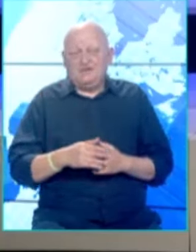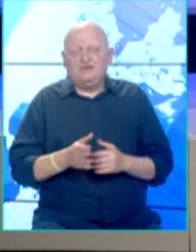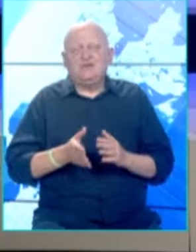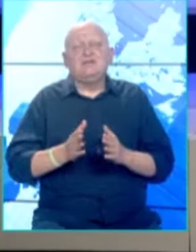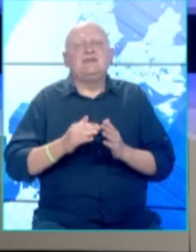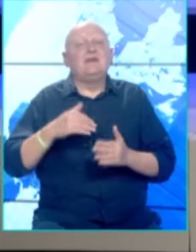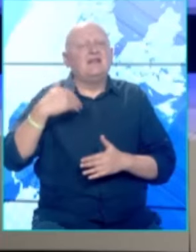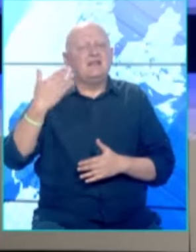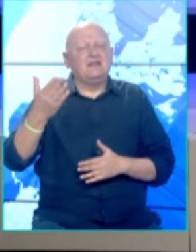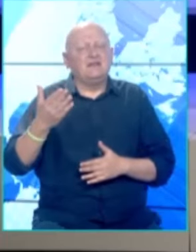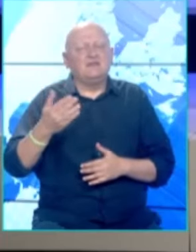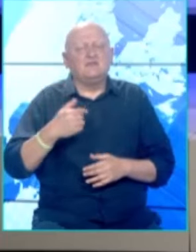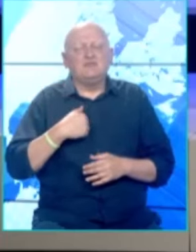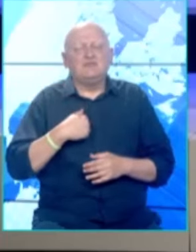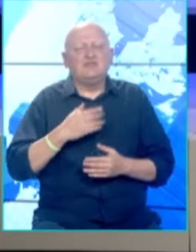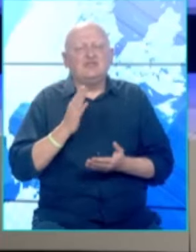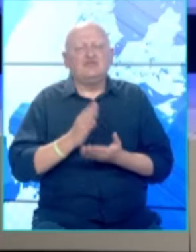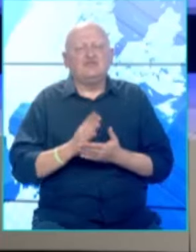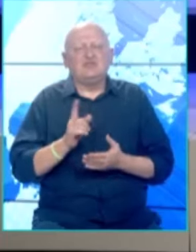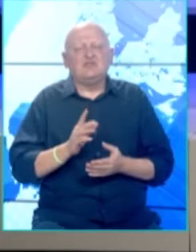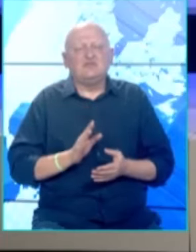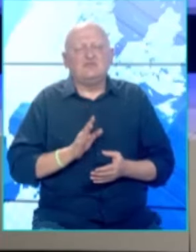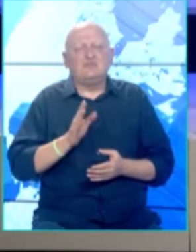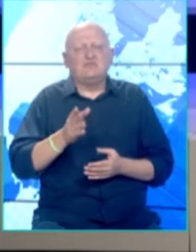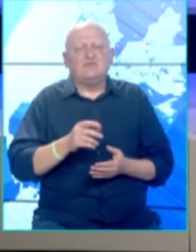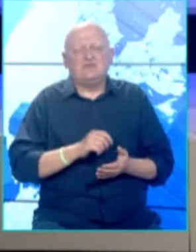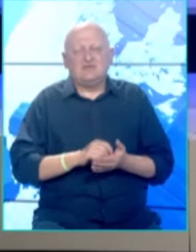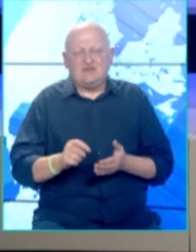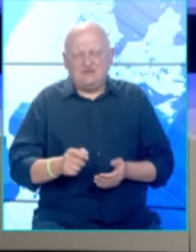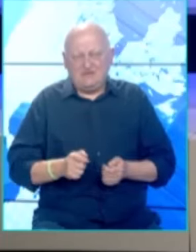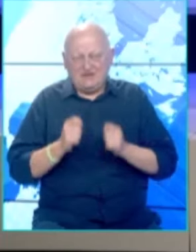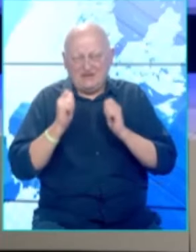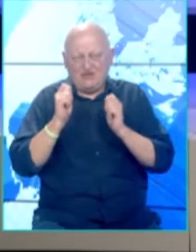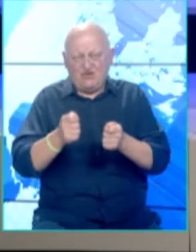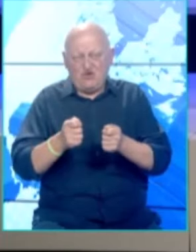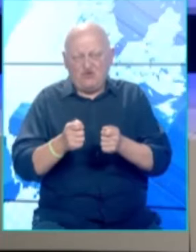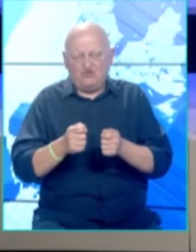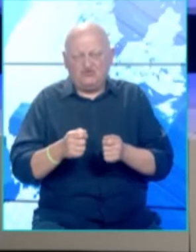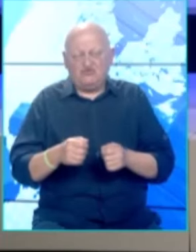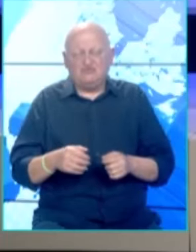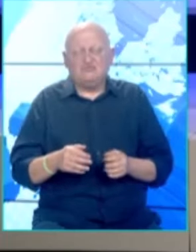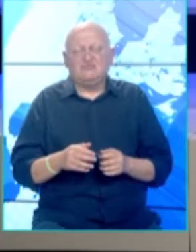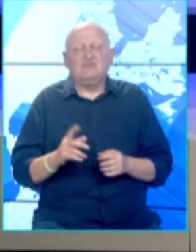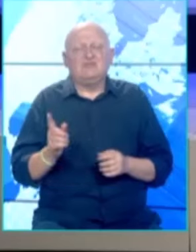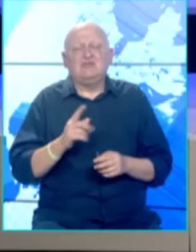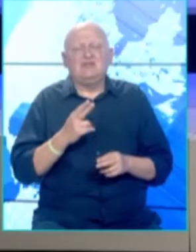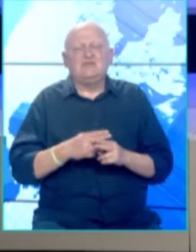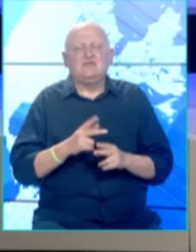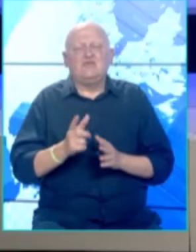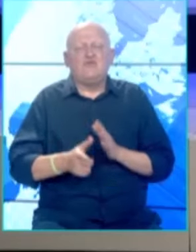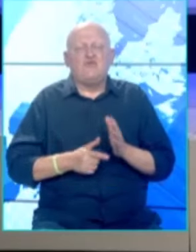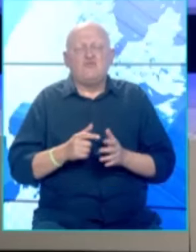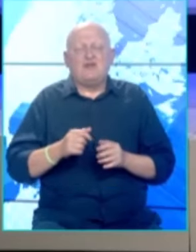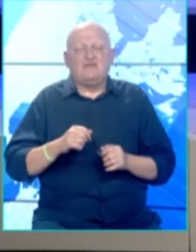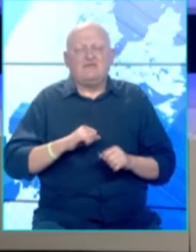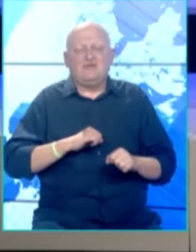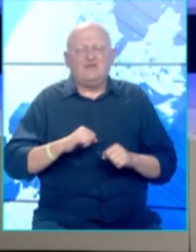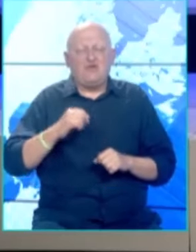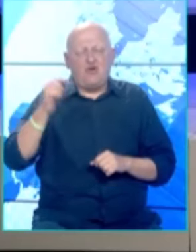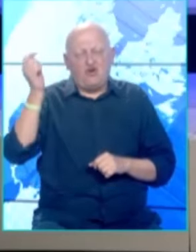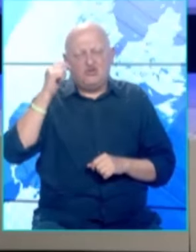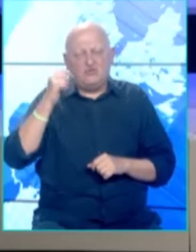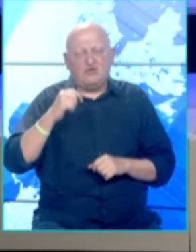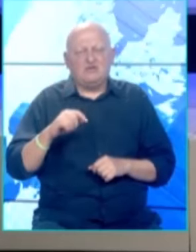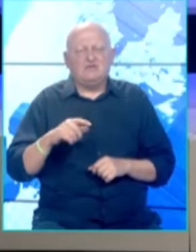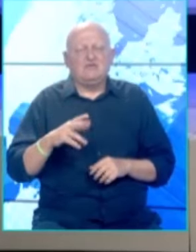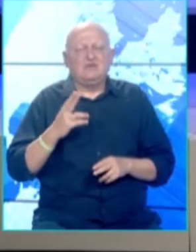ide dalje. Mi čak evo nismo ni u to ušli, nego smo raspisali konkurs. Dakle, nismo imenovali privremeni upravni odbor, nego smo raspisali